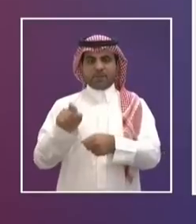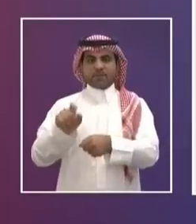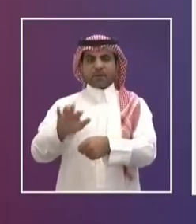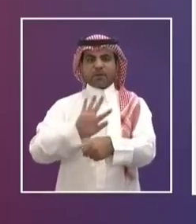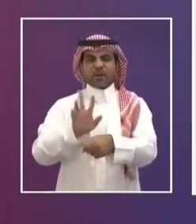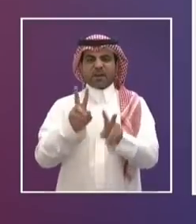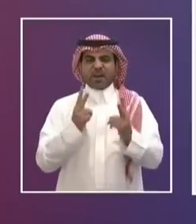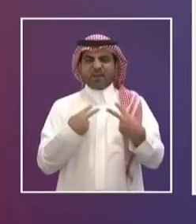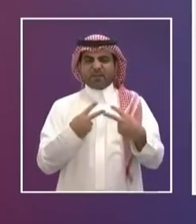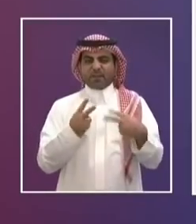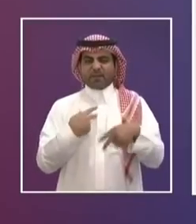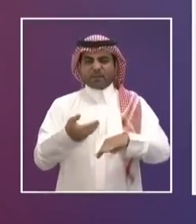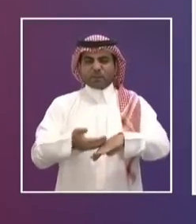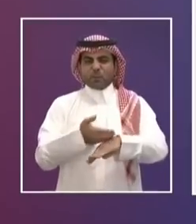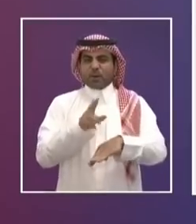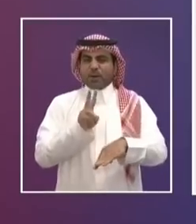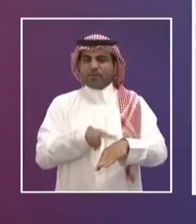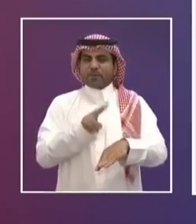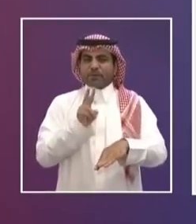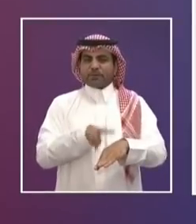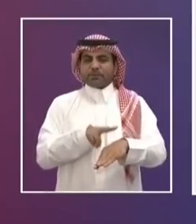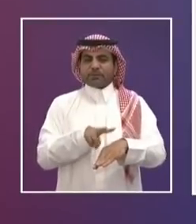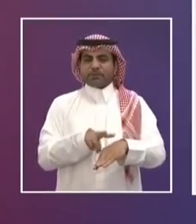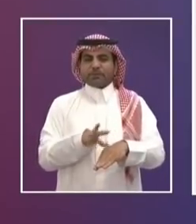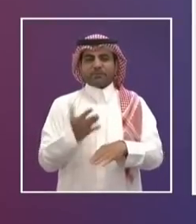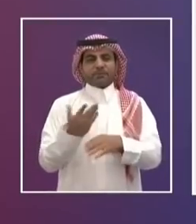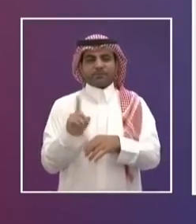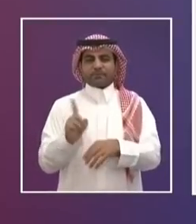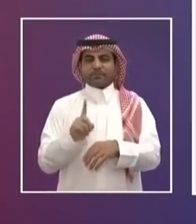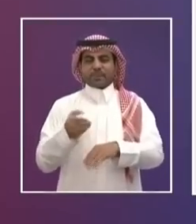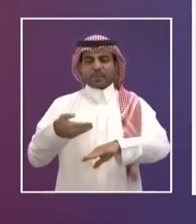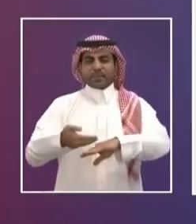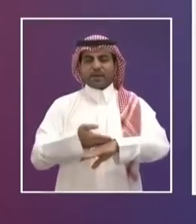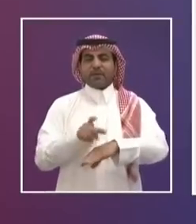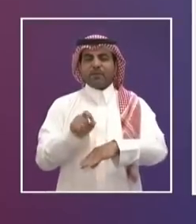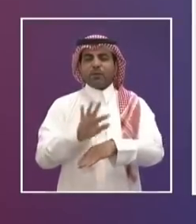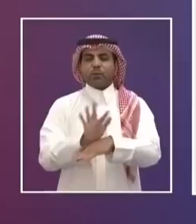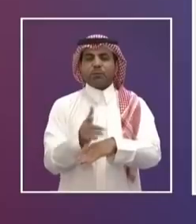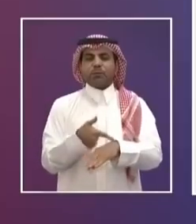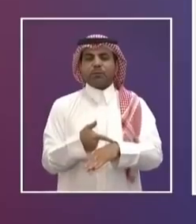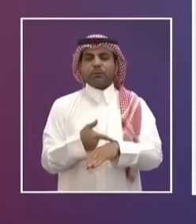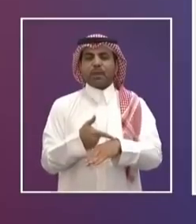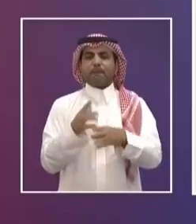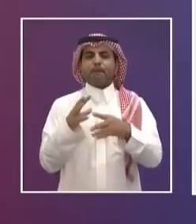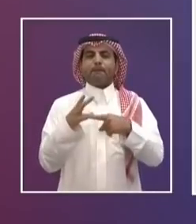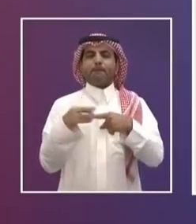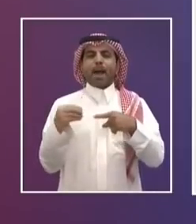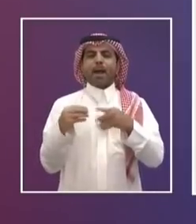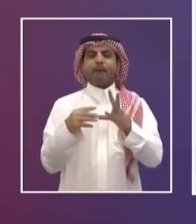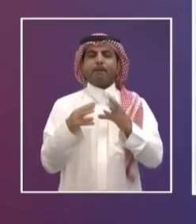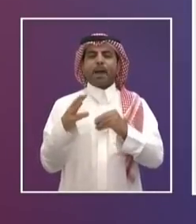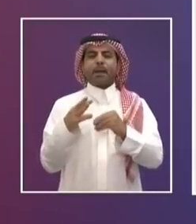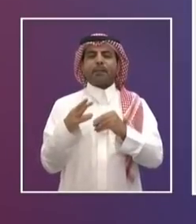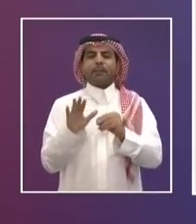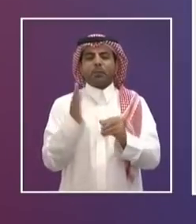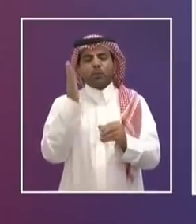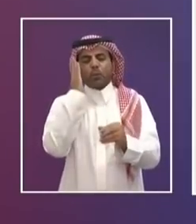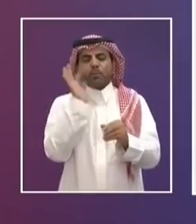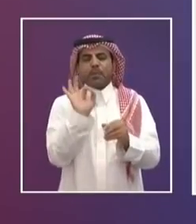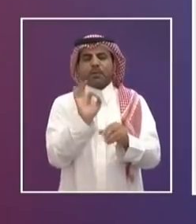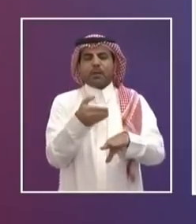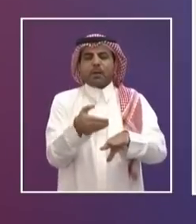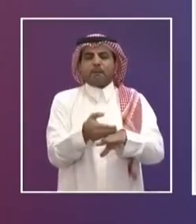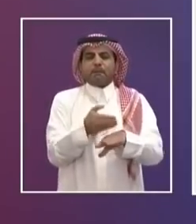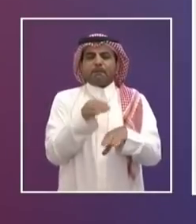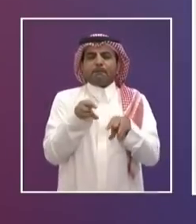لأسابيع بعد ذلك موجود هو في الواقع ليس الفيروس اللي موجود في الاختبار، هذه بقايا غير نشطة غير قابلة